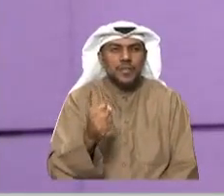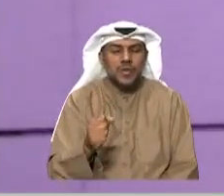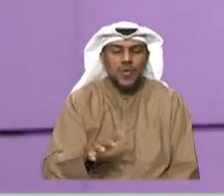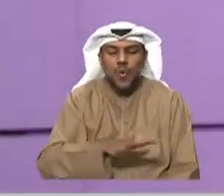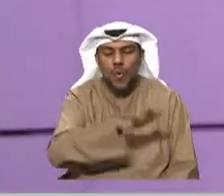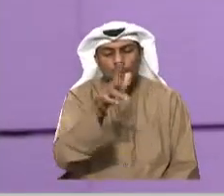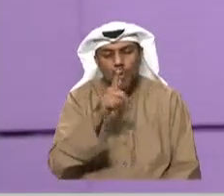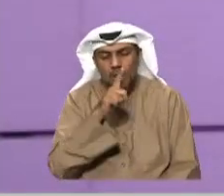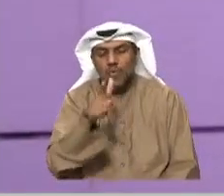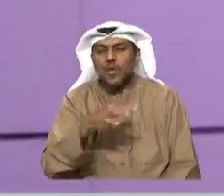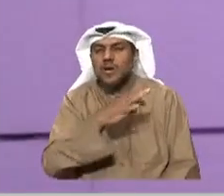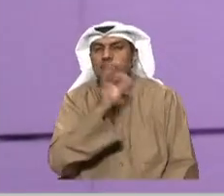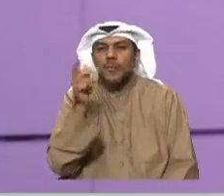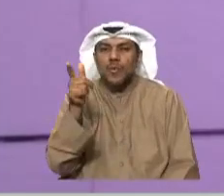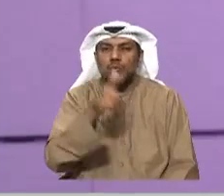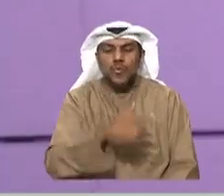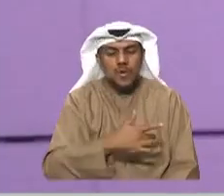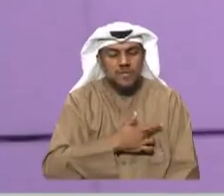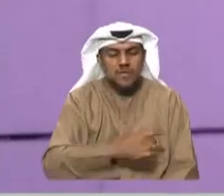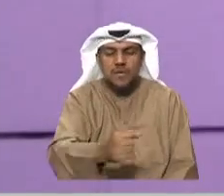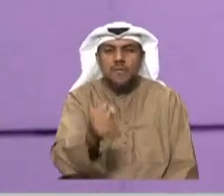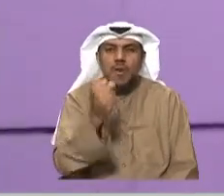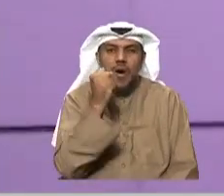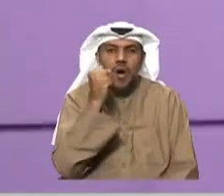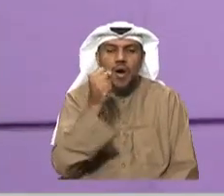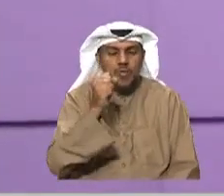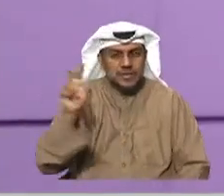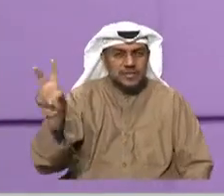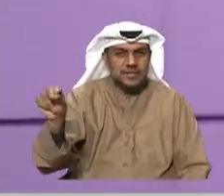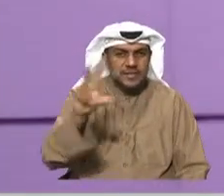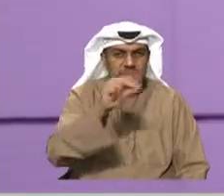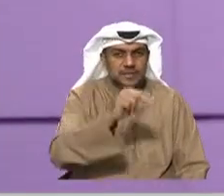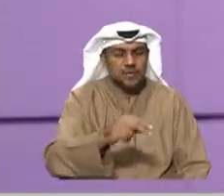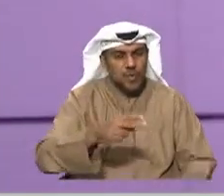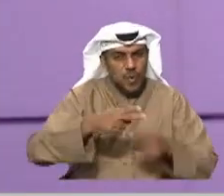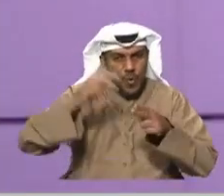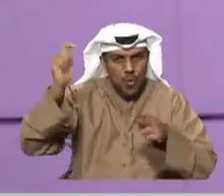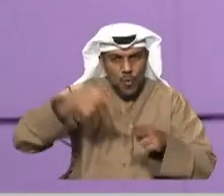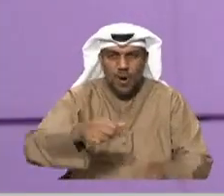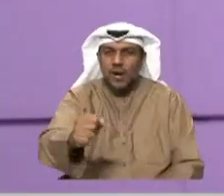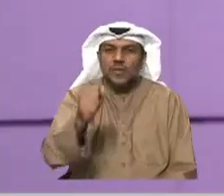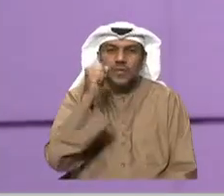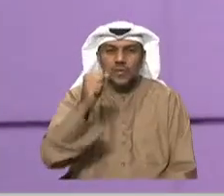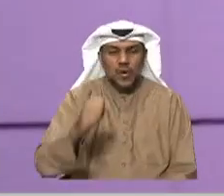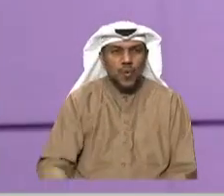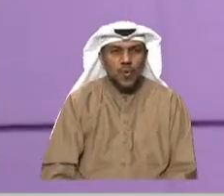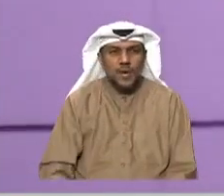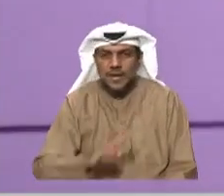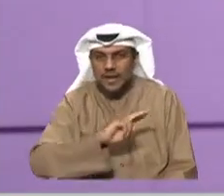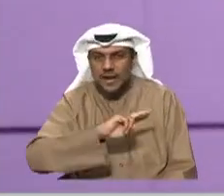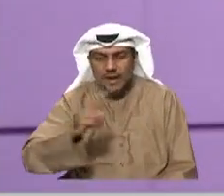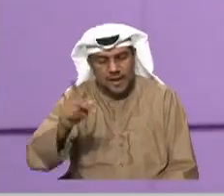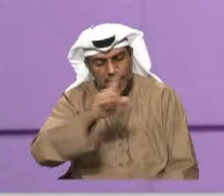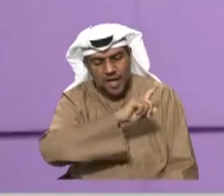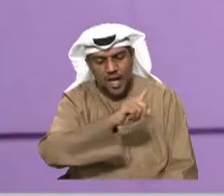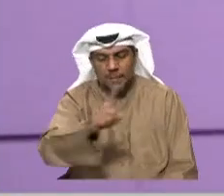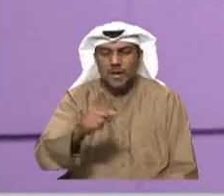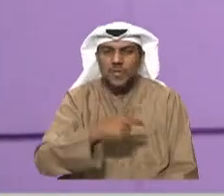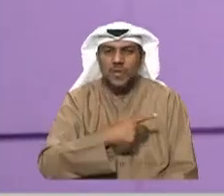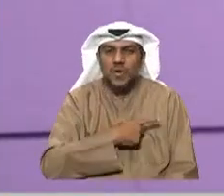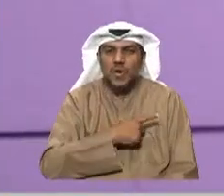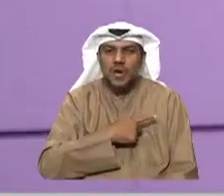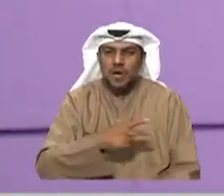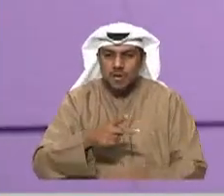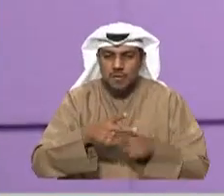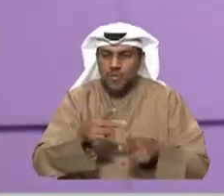وأقولها حق الكل، الروح قتالية جينات كويتية خالصة ما فيها منافسة، وهذا ما أثبته